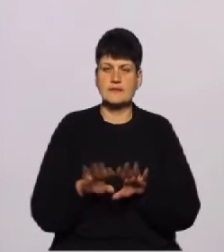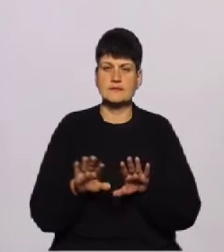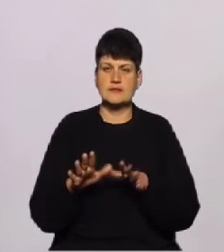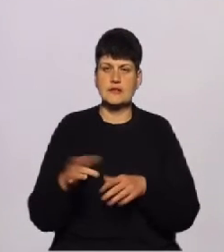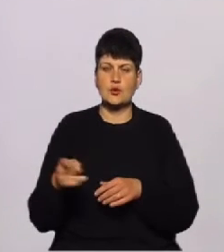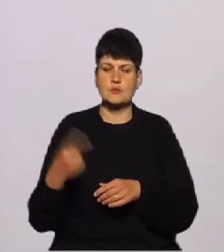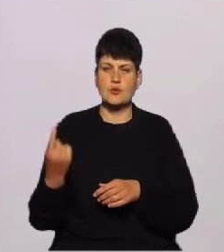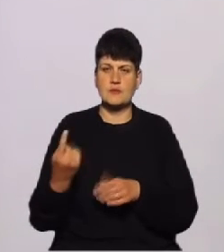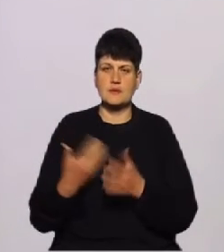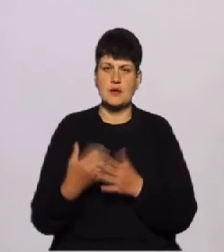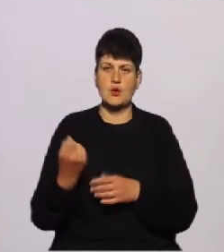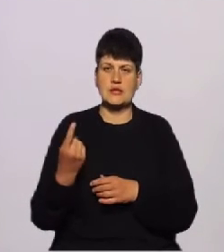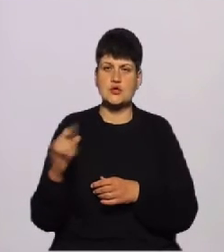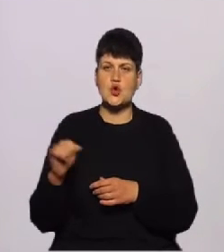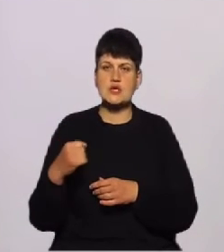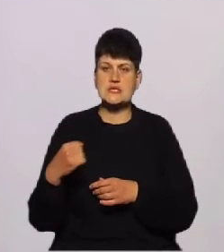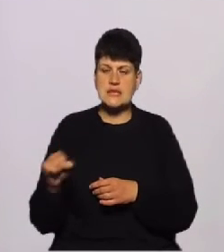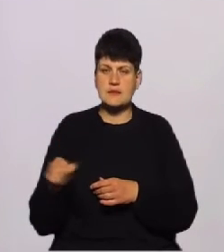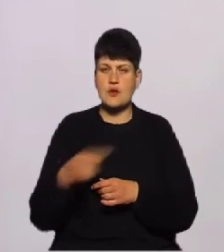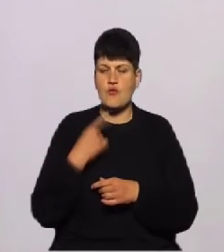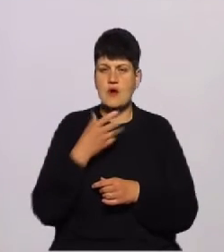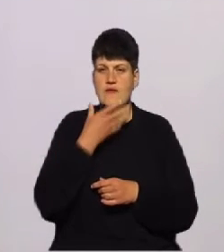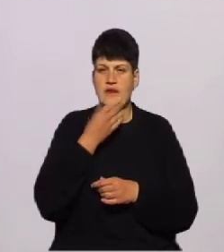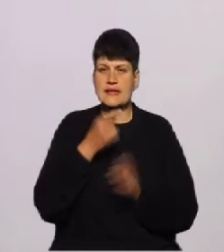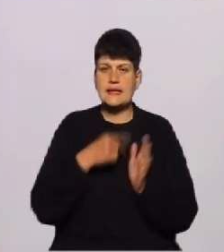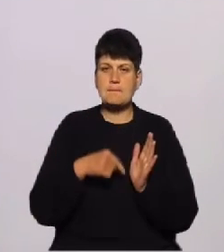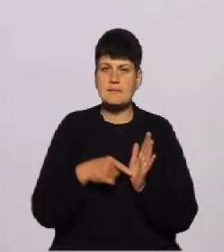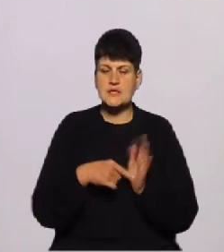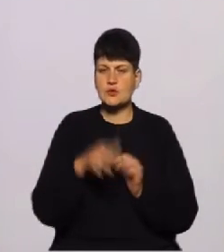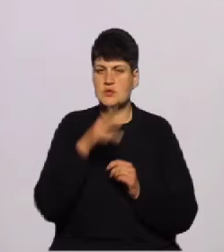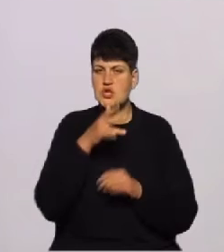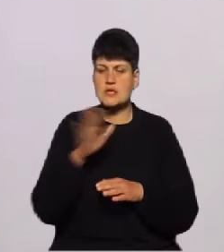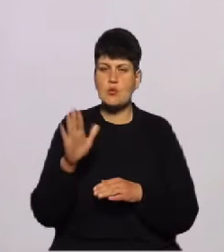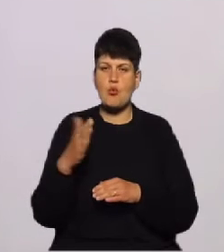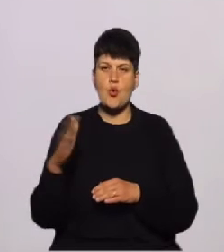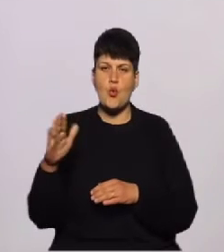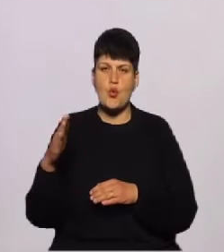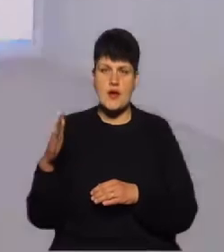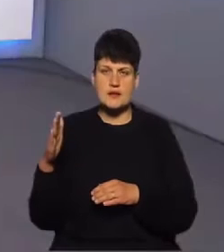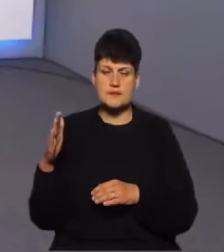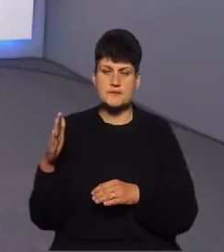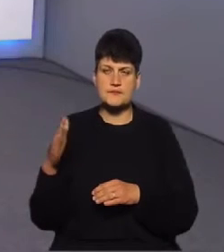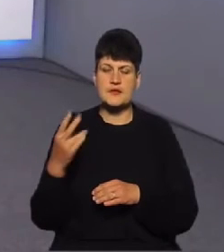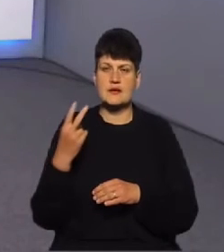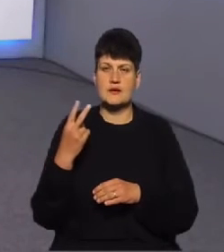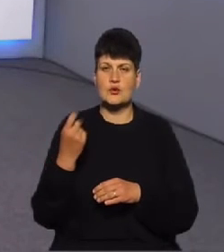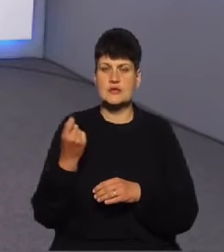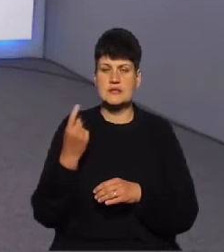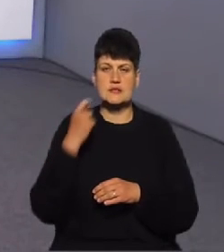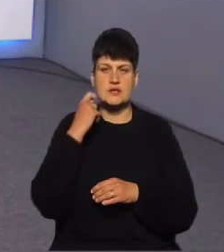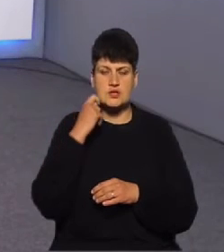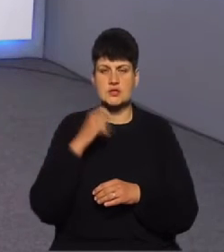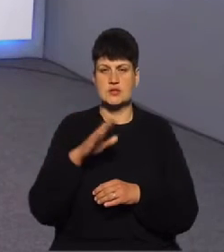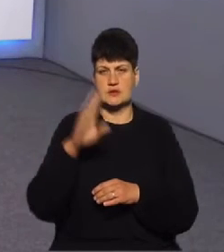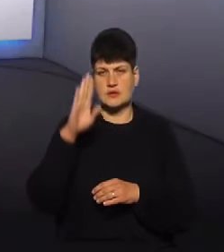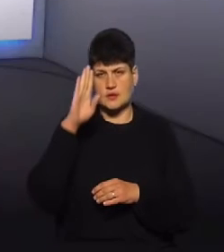наприклад, 11 серпня, як повідомляє «Файне місто», під час прогулянки 12-річний хлопчик збив 70-річну жительку